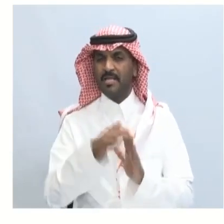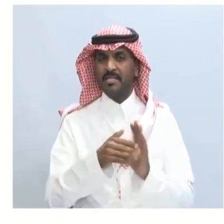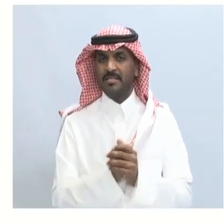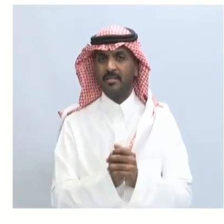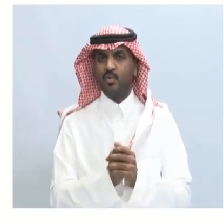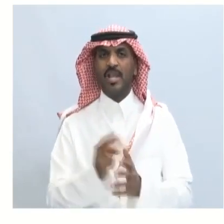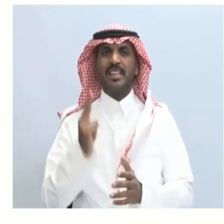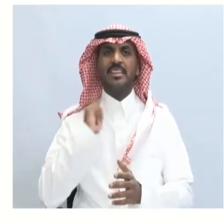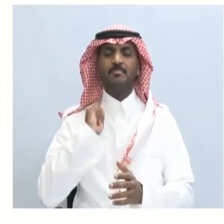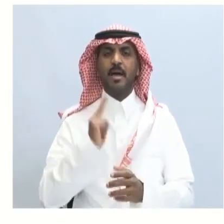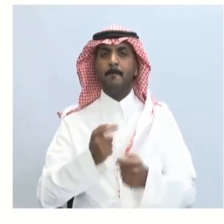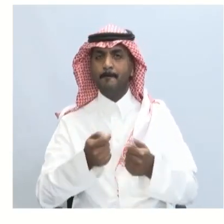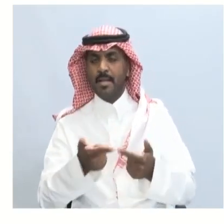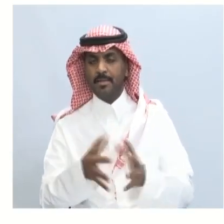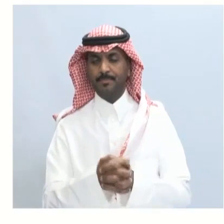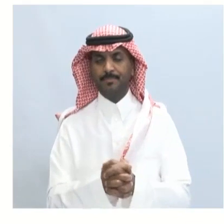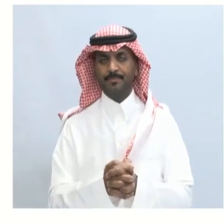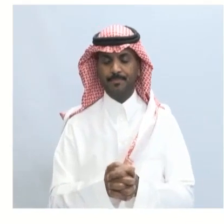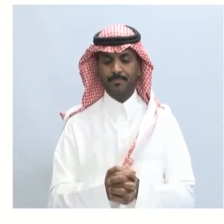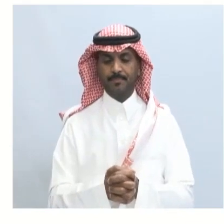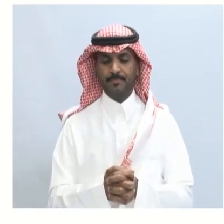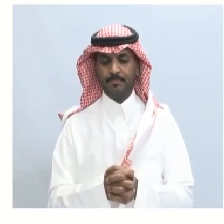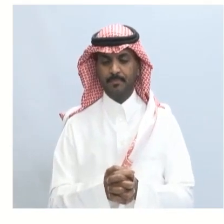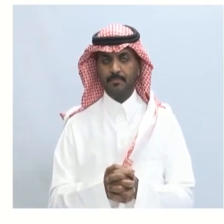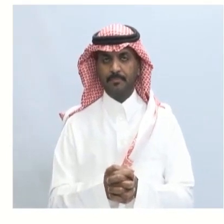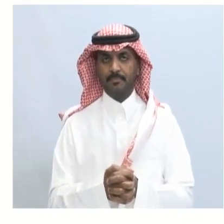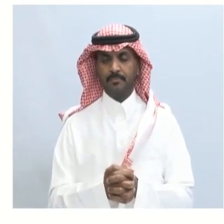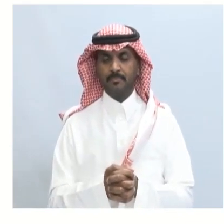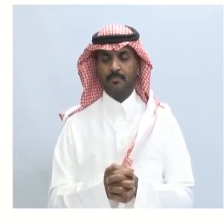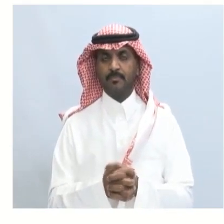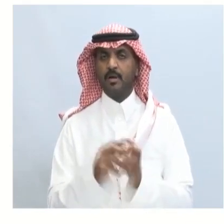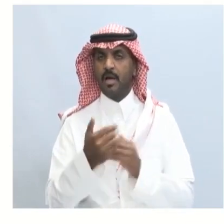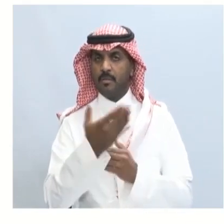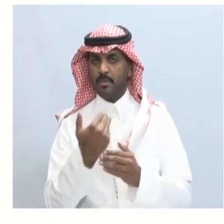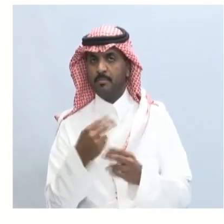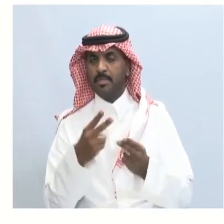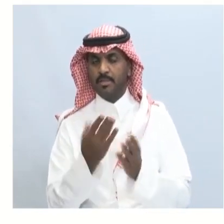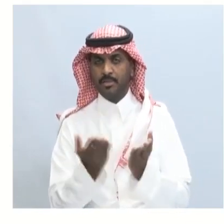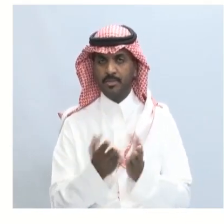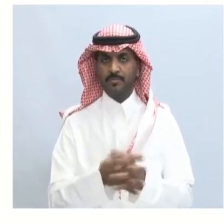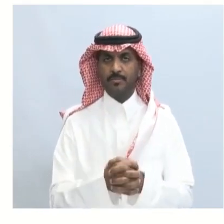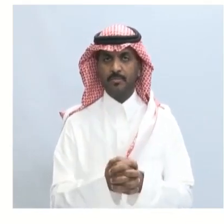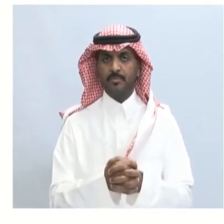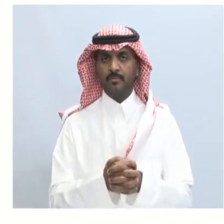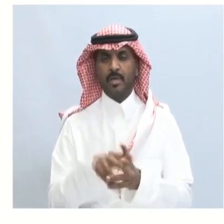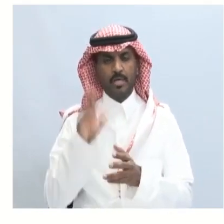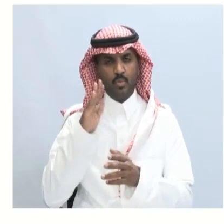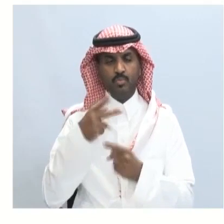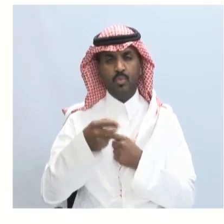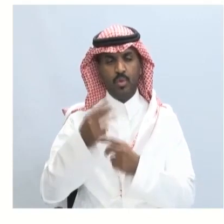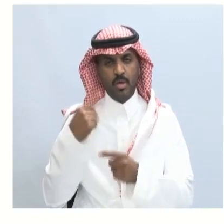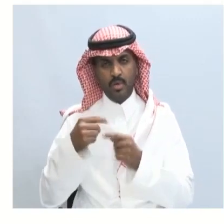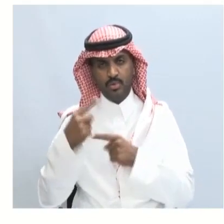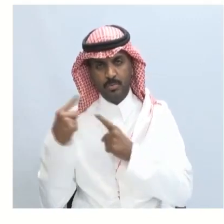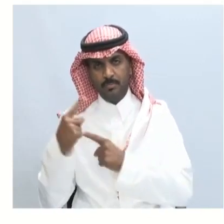الذمه الماليه سنتكلم عن ماذا عن الذمه الماليه وقبل الشروع في الدرس كما تعودنا نراجع نحن